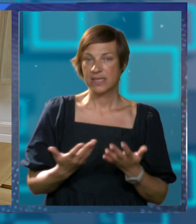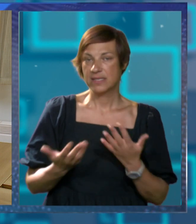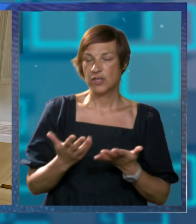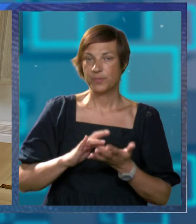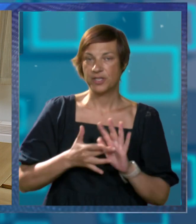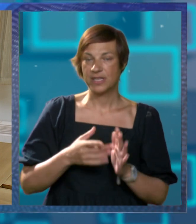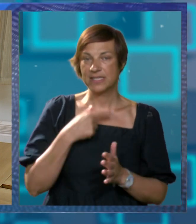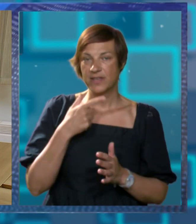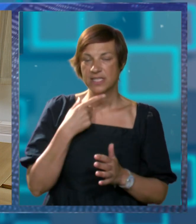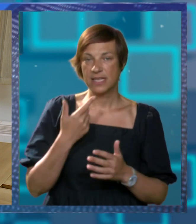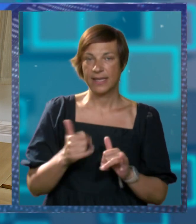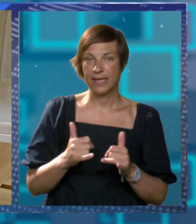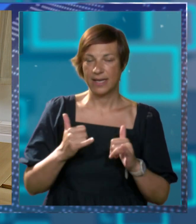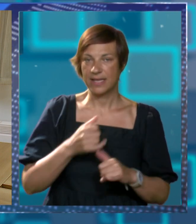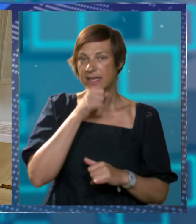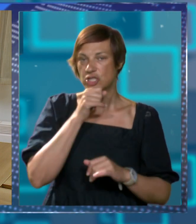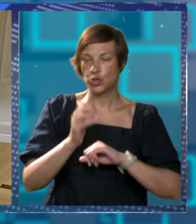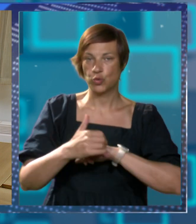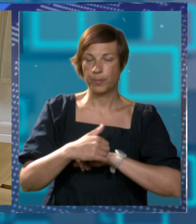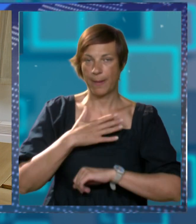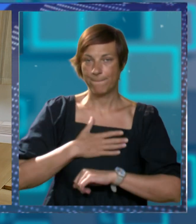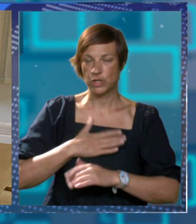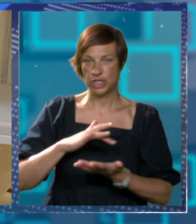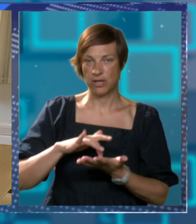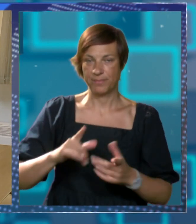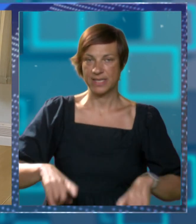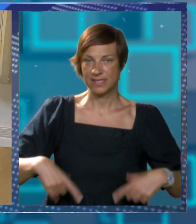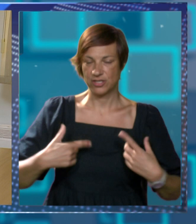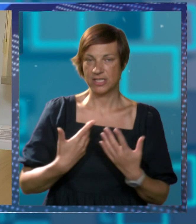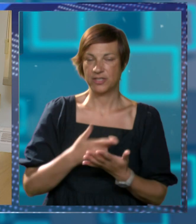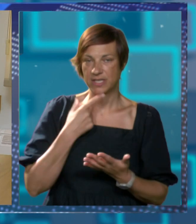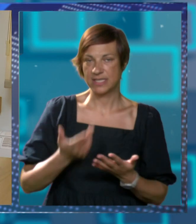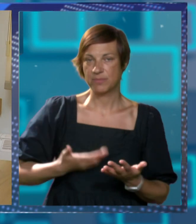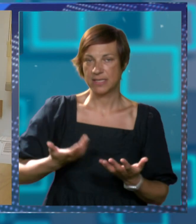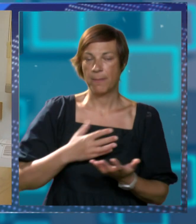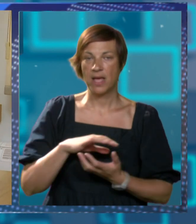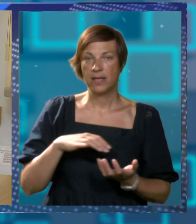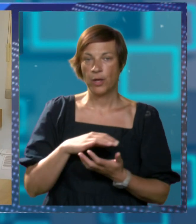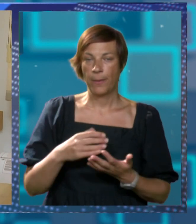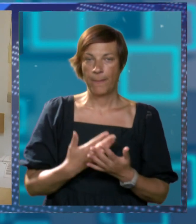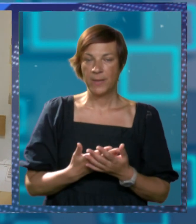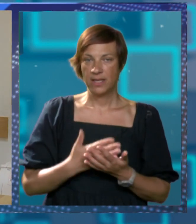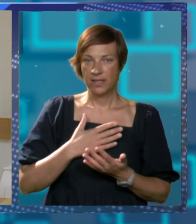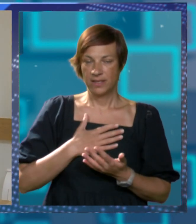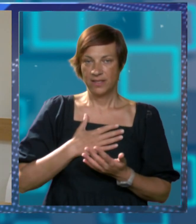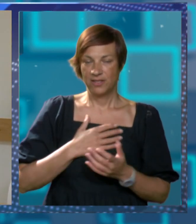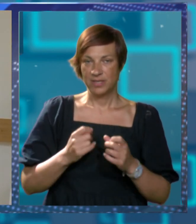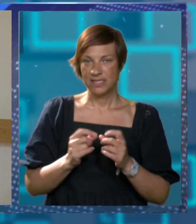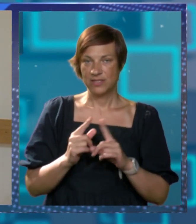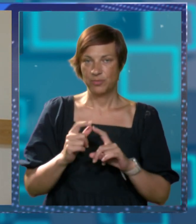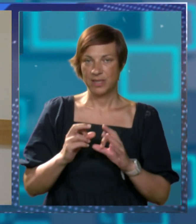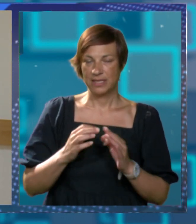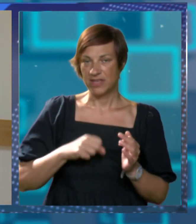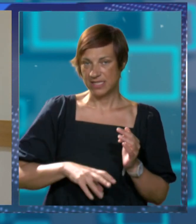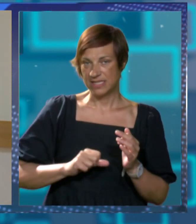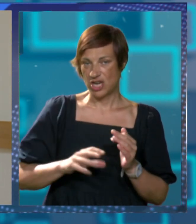S obzirom na sve što ste spomenuli, je li danas Župa Dubrovačka poželjno mjesto za živjet, pogotovo recimo za mlade obitelji? A dobro, ja sam tu subjektivan, ja